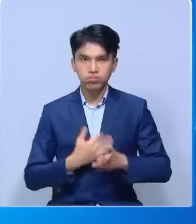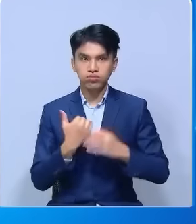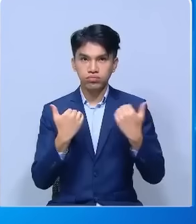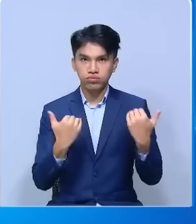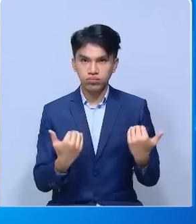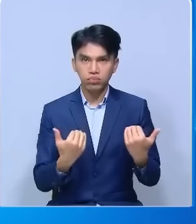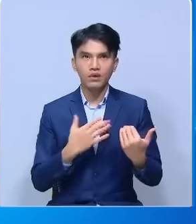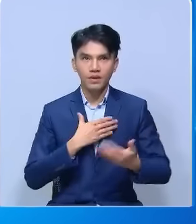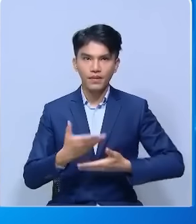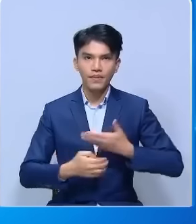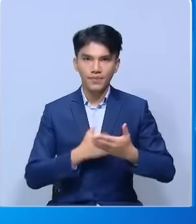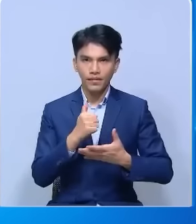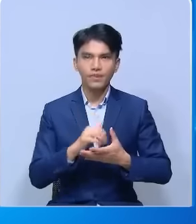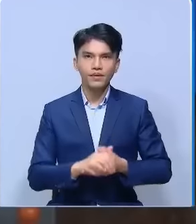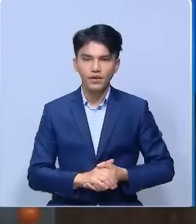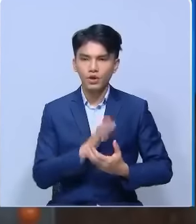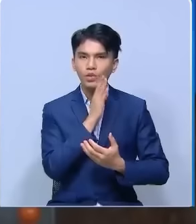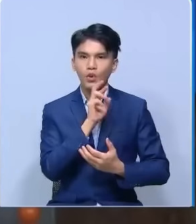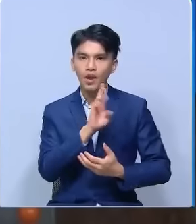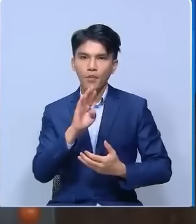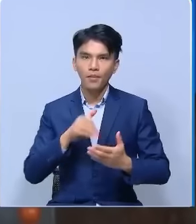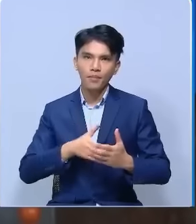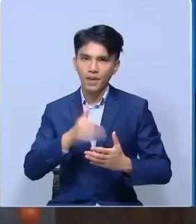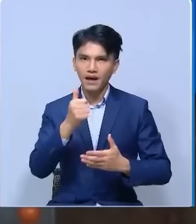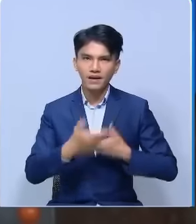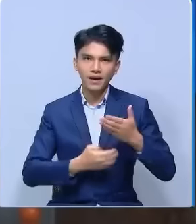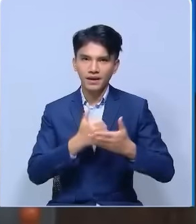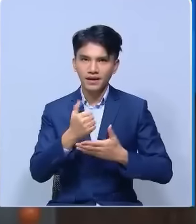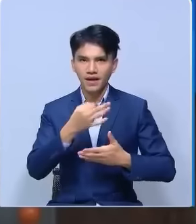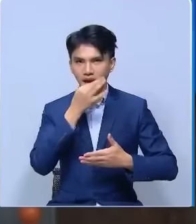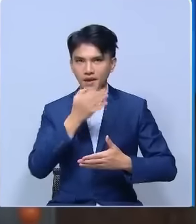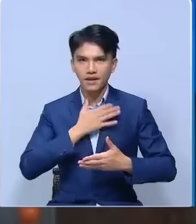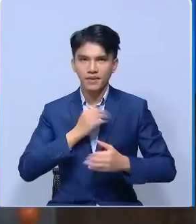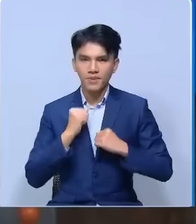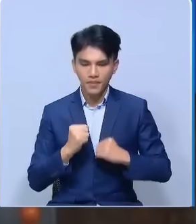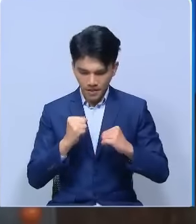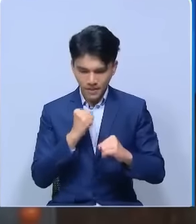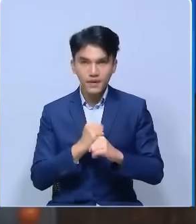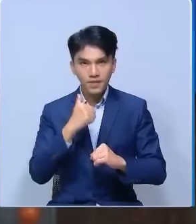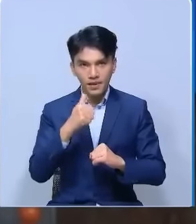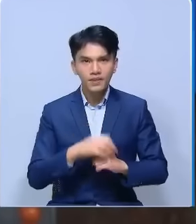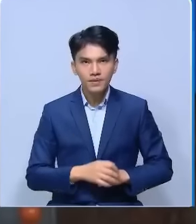ก็คือพี่จะขายได้ละ อ๋อคิดว่าน่าจะขาย ได้มันเป็นอาชีพเราไงเราต้องพยายามให้ได้อะ